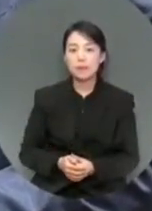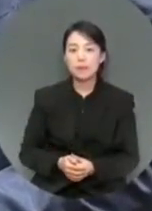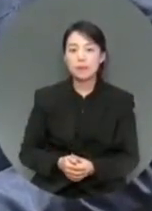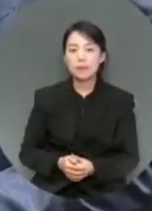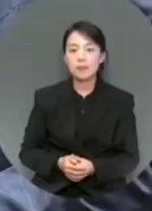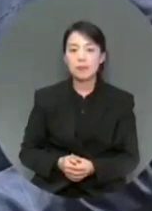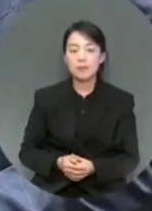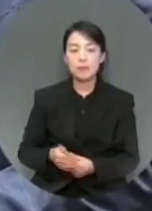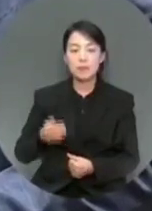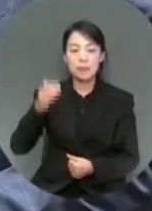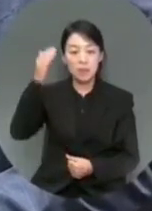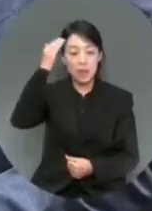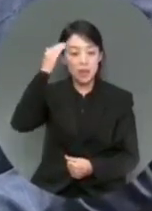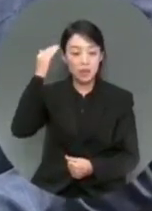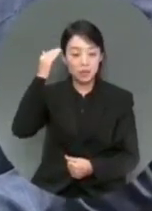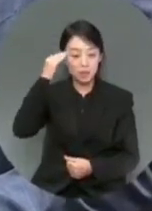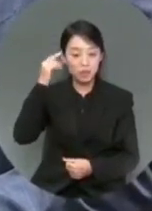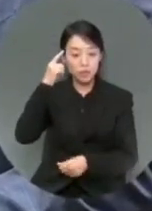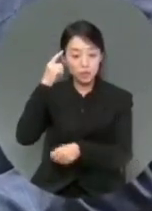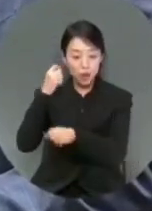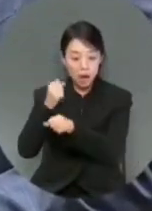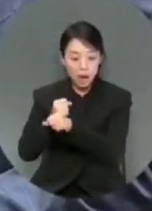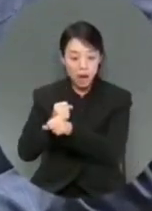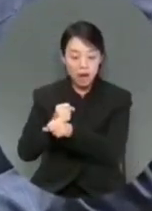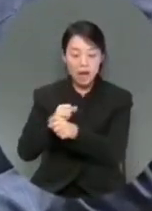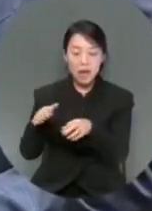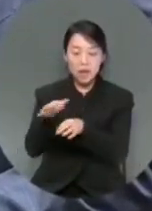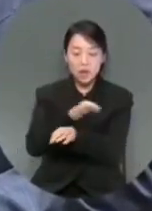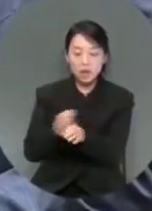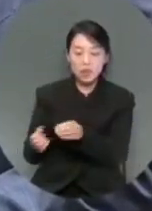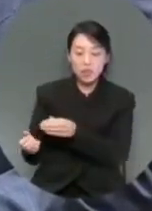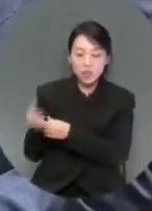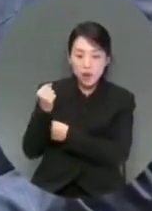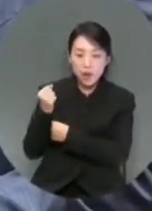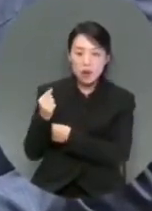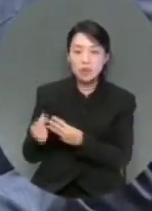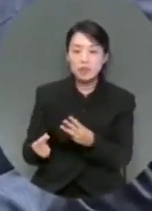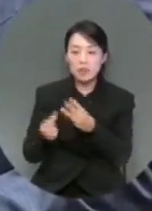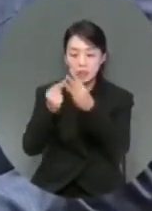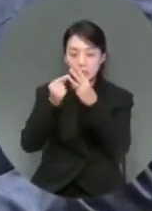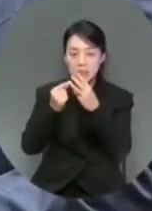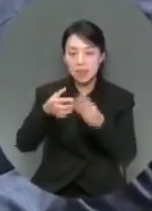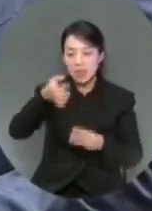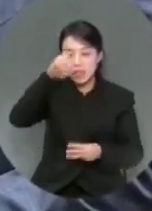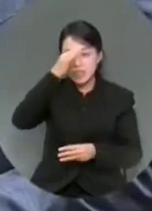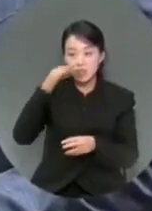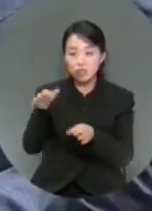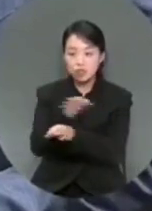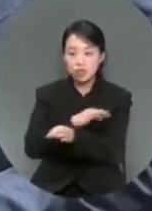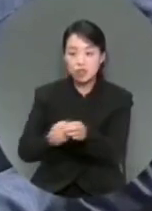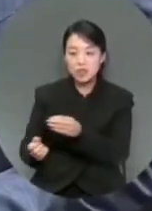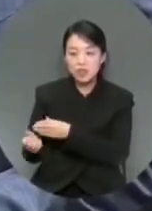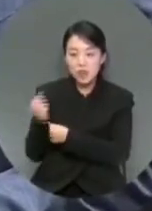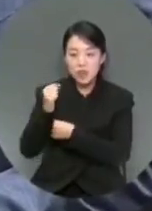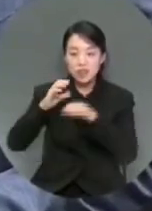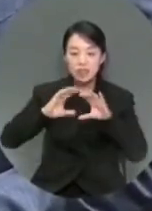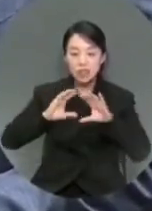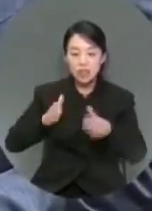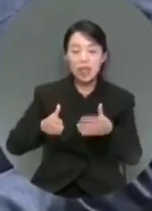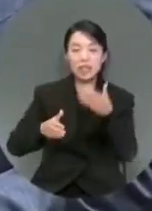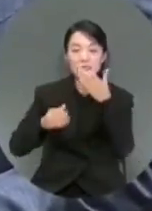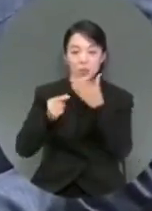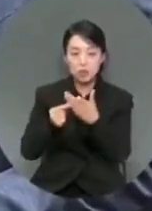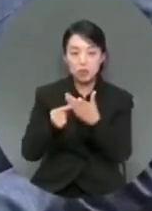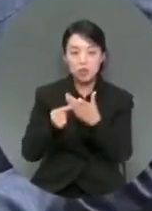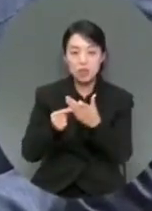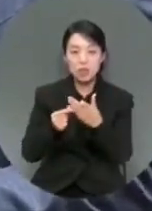우리나라 과학 경쟁력이 세계 3위죠. 그죠? 그리고 기술 경쟁력이 세계 19위. 그래서 사실 우리나라 국가